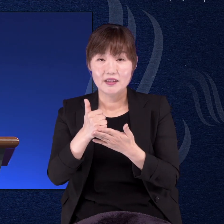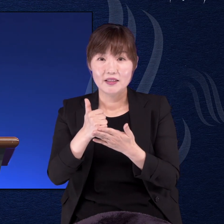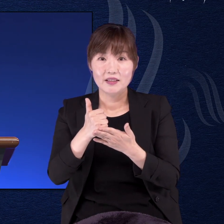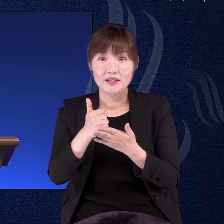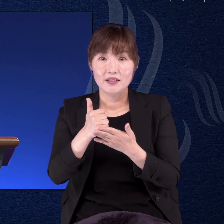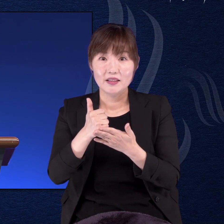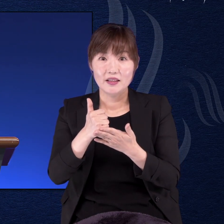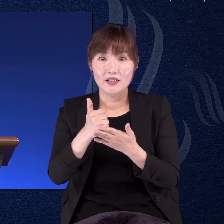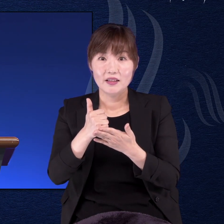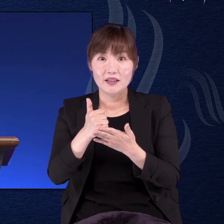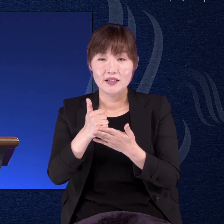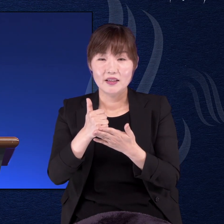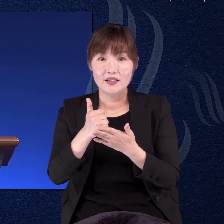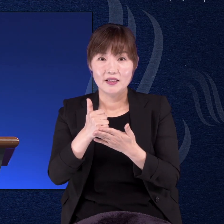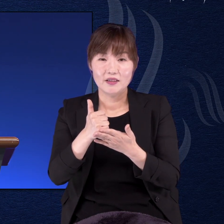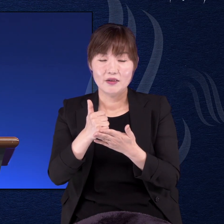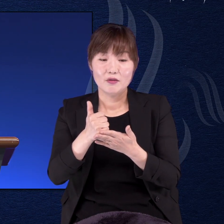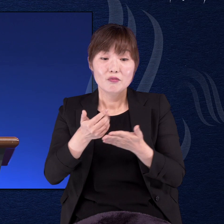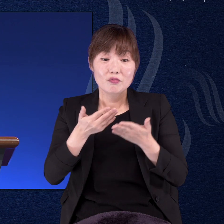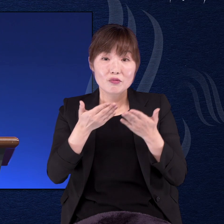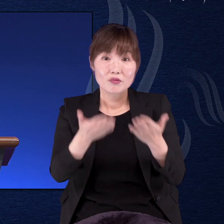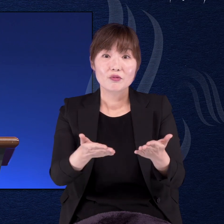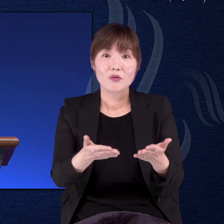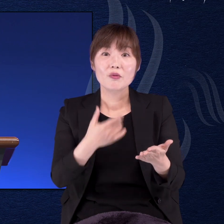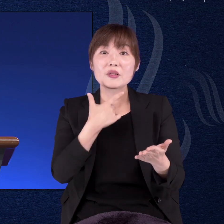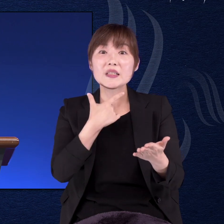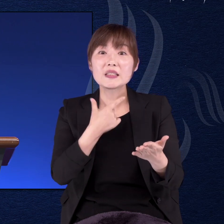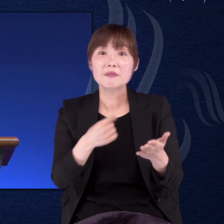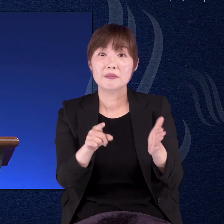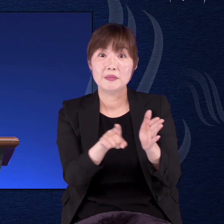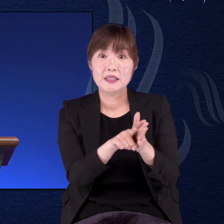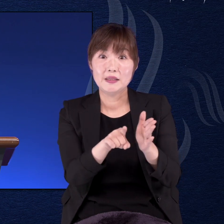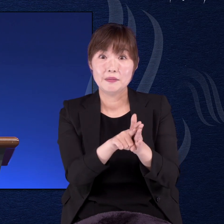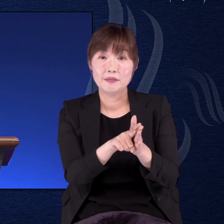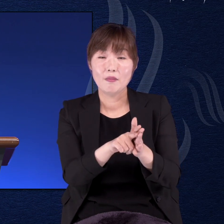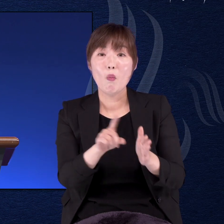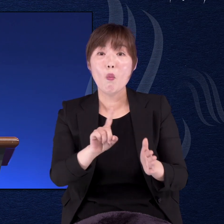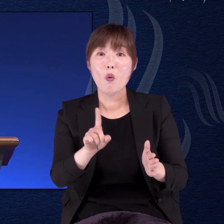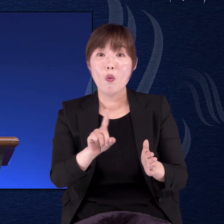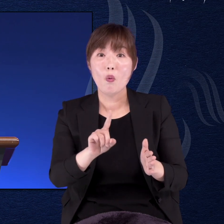가지의 의지적인 믿음을 주고 싶어요. 첫 번째는